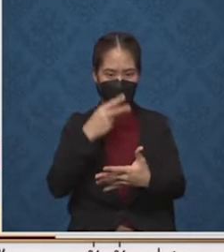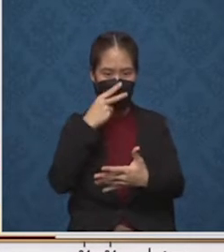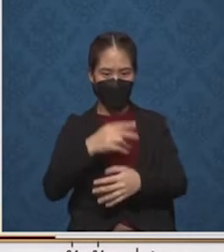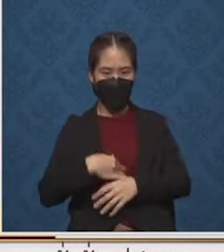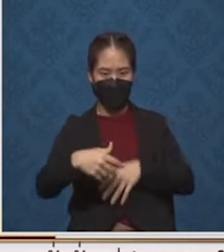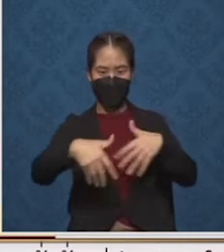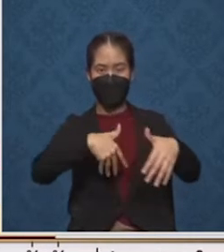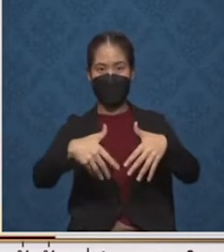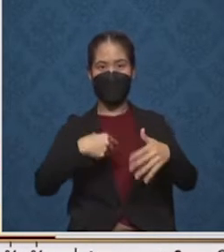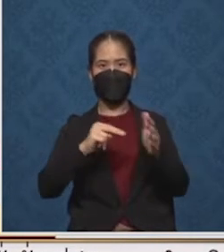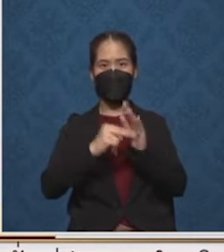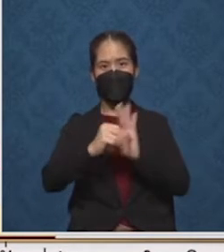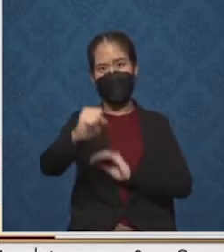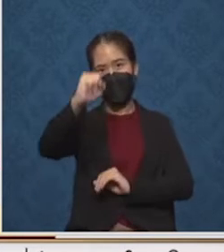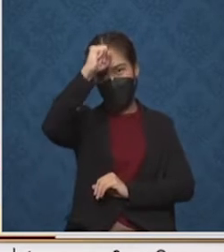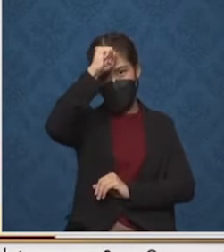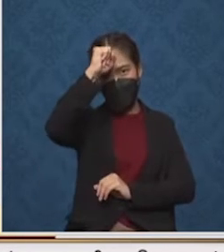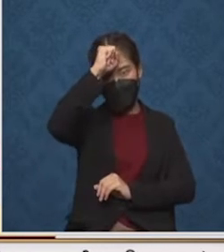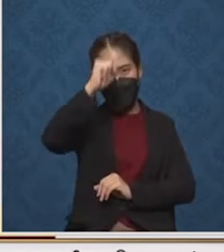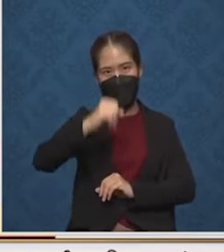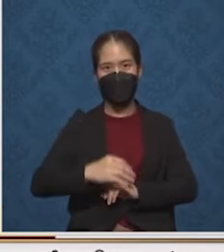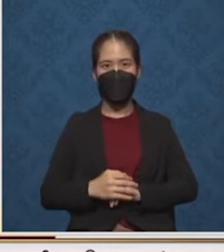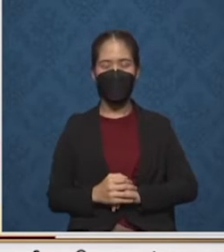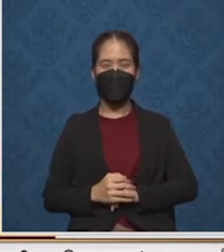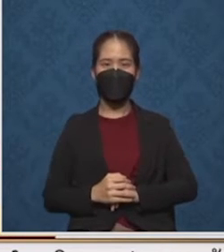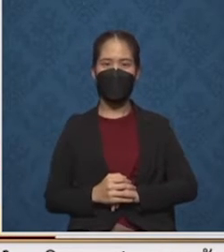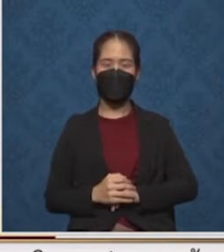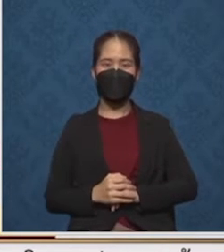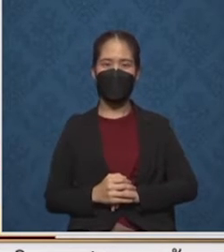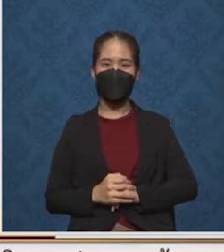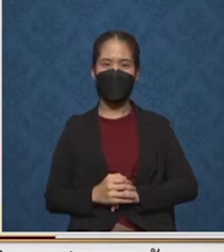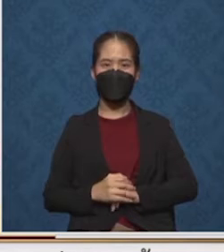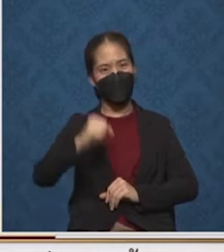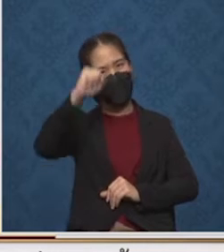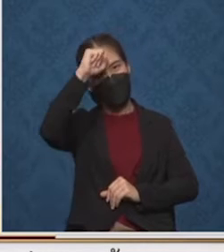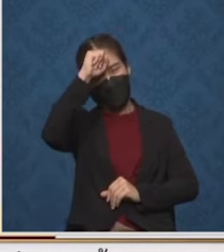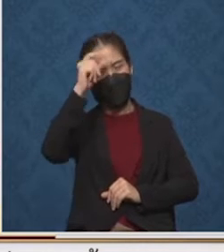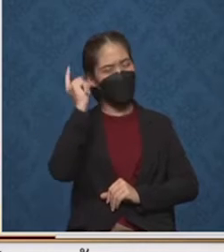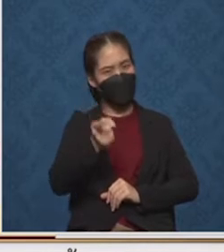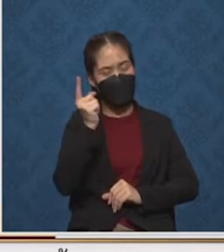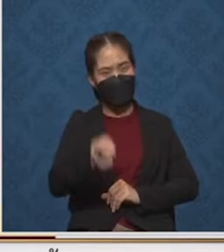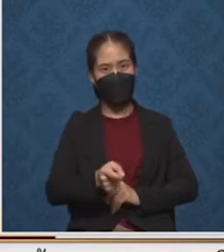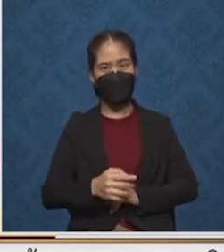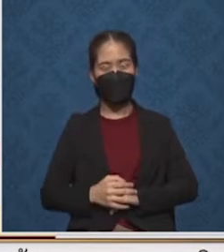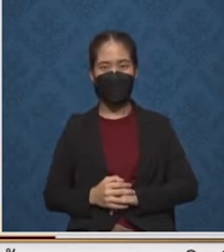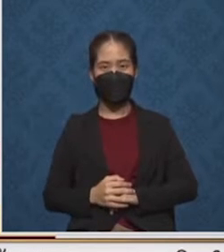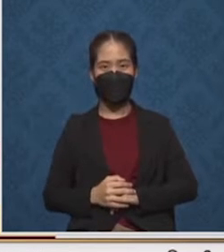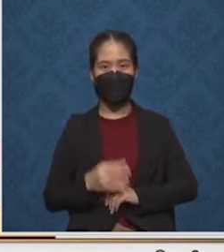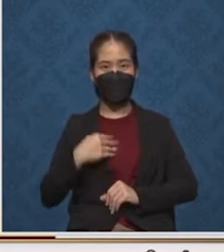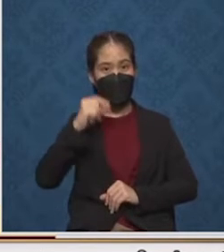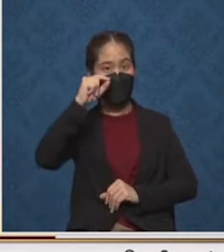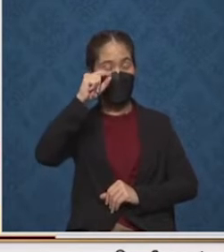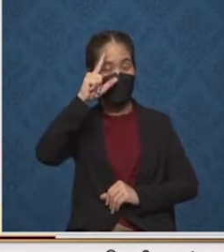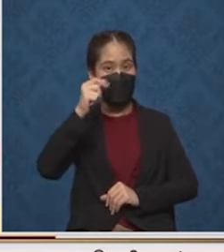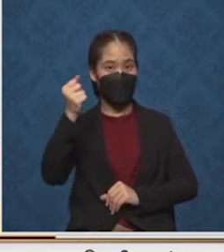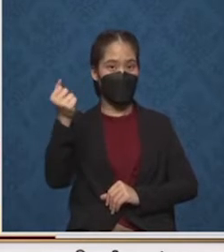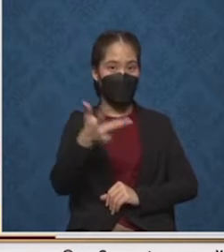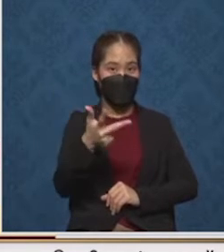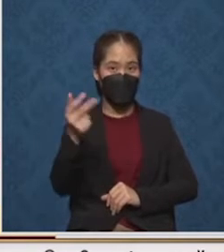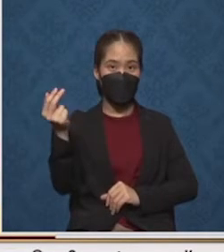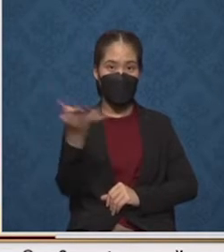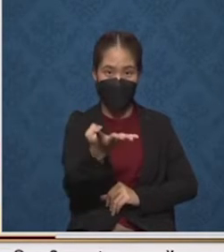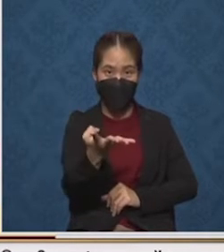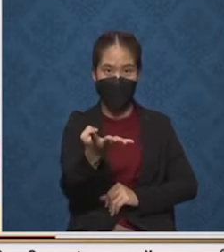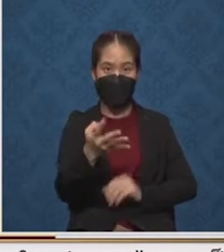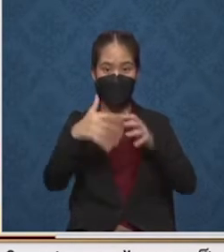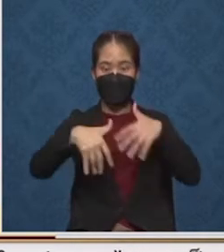ชนเนี่ยเขาเรียกว่าโง่ครับอุ้ยกูแบบเอาไม่อยู่ด้วยนะฮะตื่นตี 3ตี 4เพื่อไปรอคิวจะ